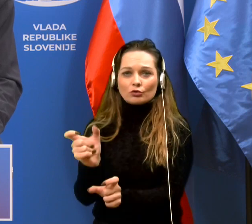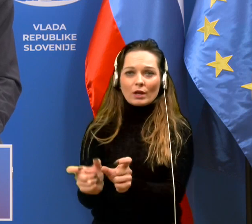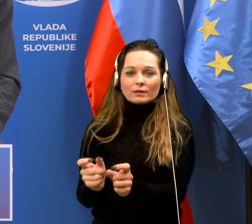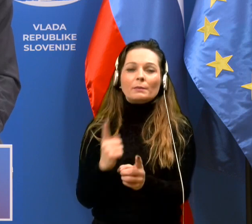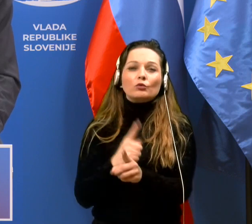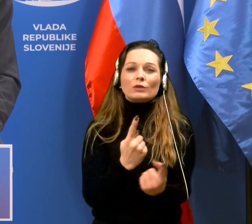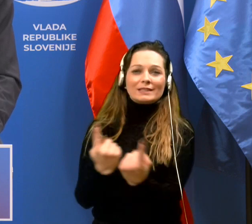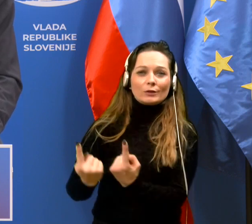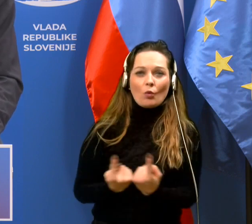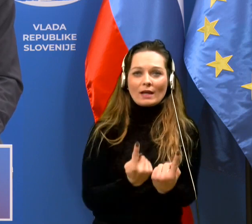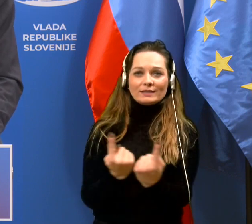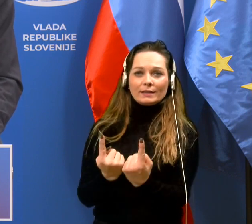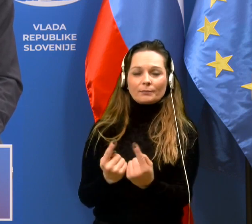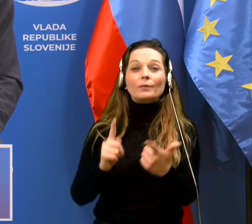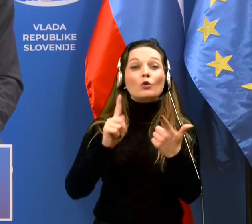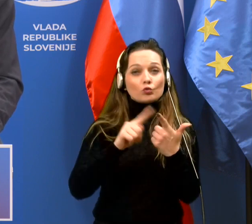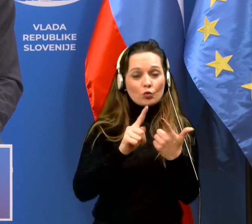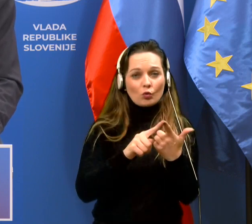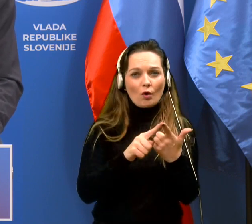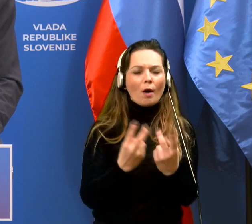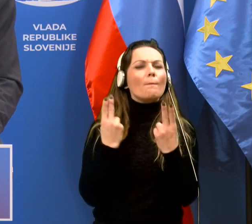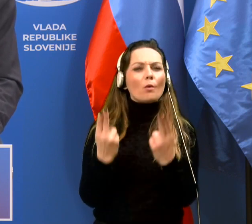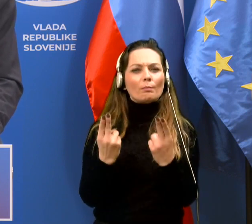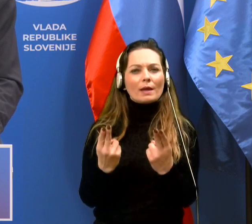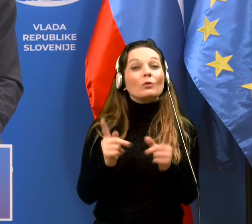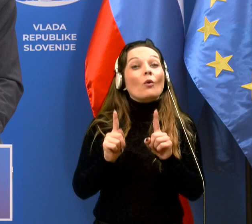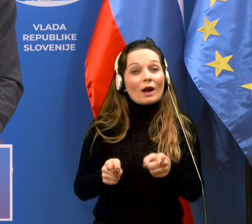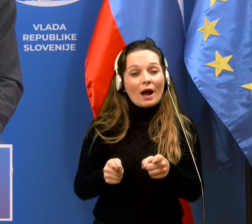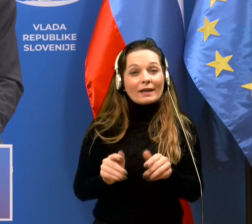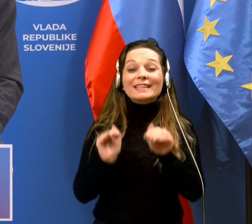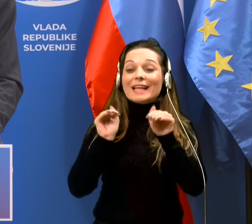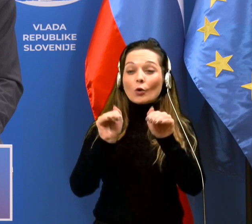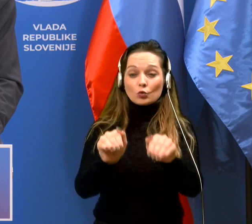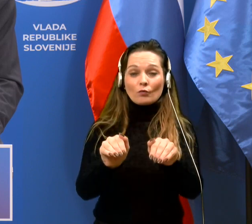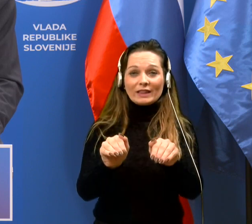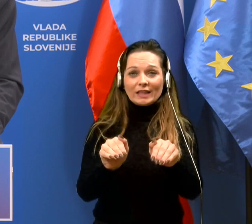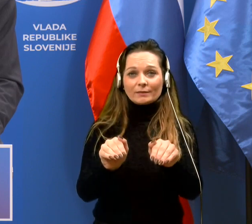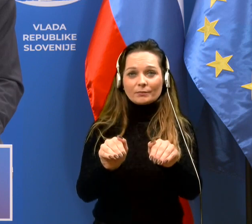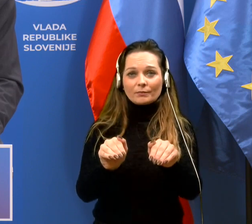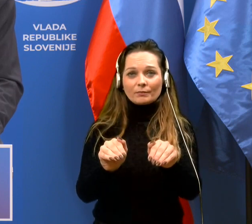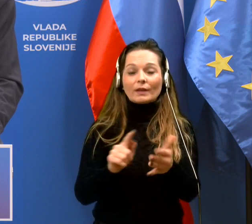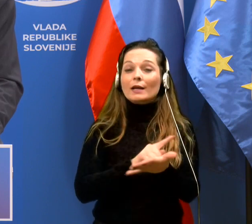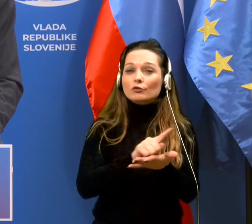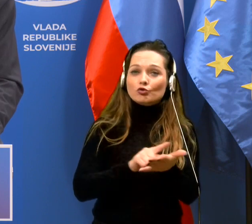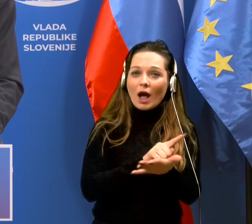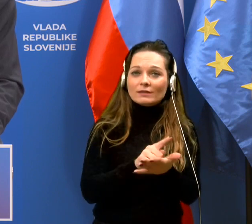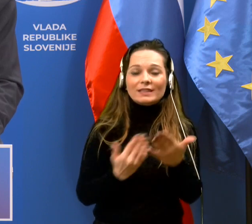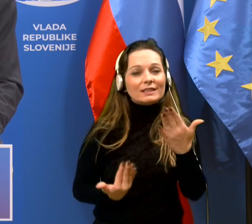razmeram. Drugič, pomembno je zagotoviti čas